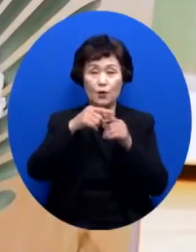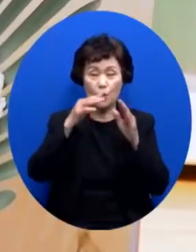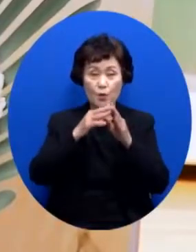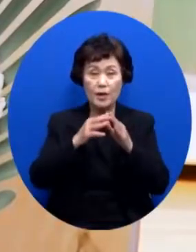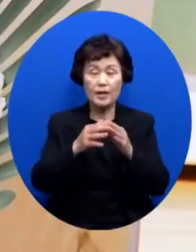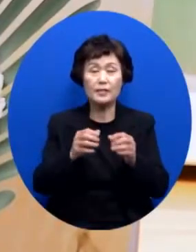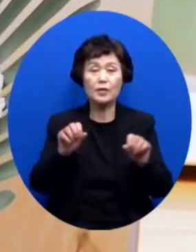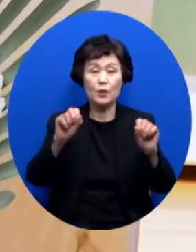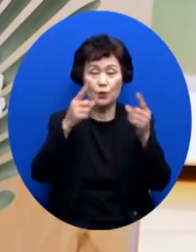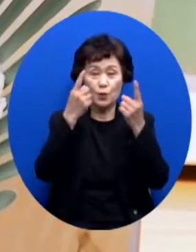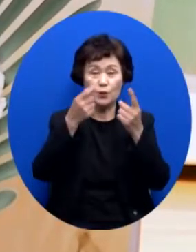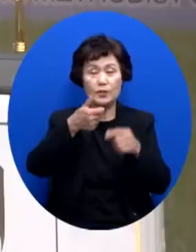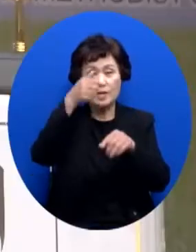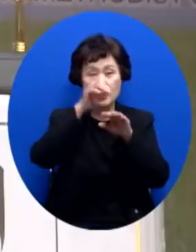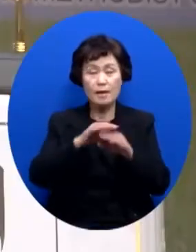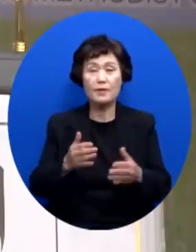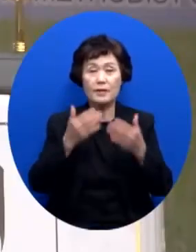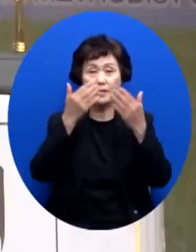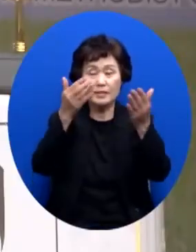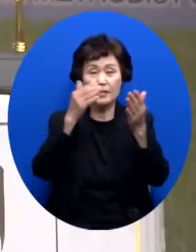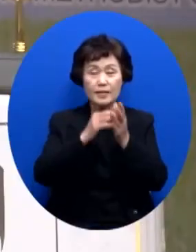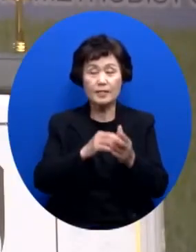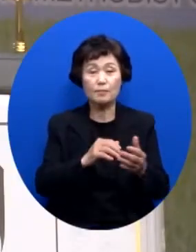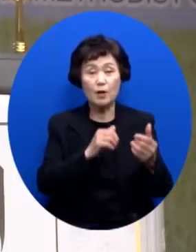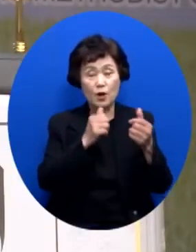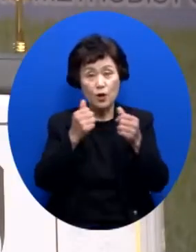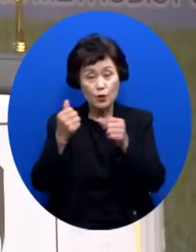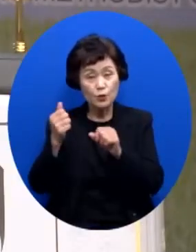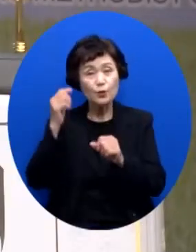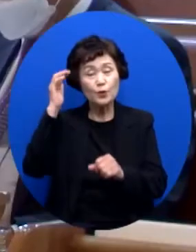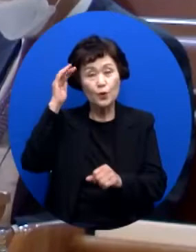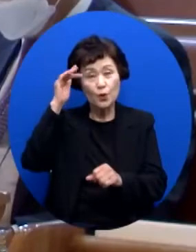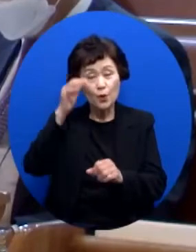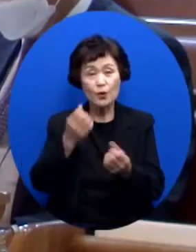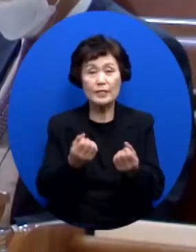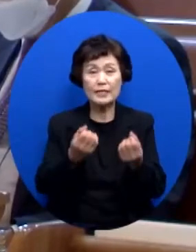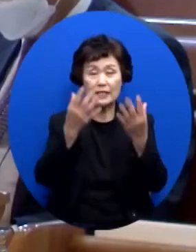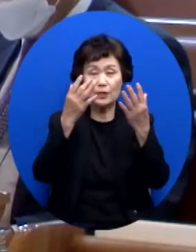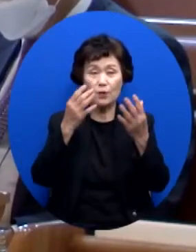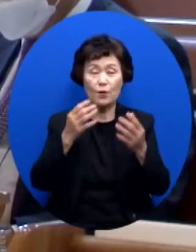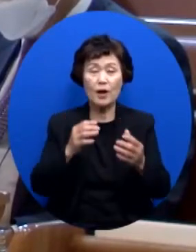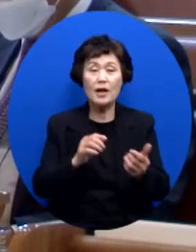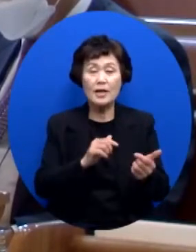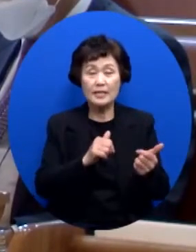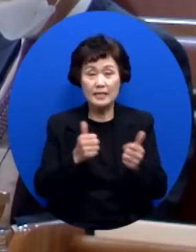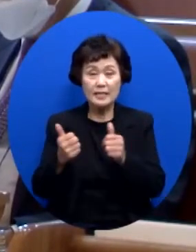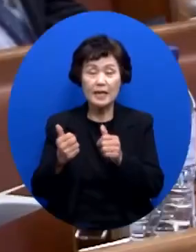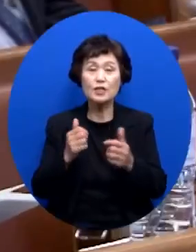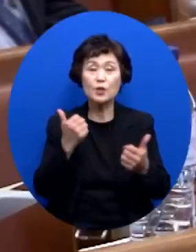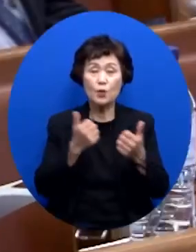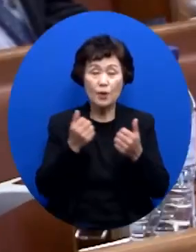별세 교육자 추도식과 감사 및 연회 총무 보고 등의 회무 처리가 이어졌습니다.